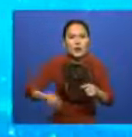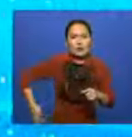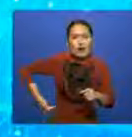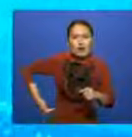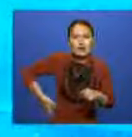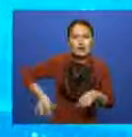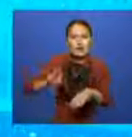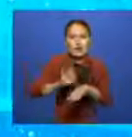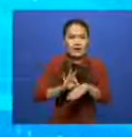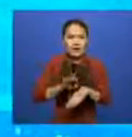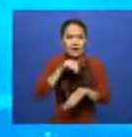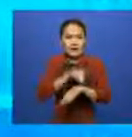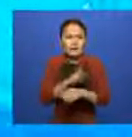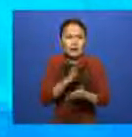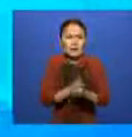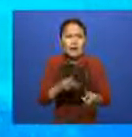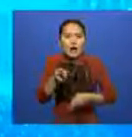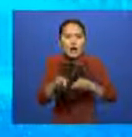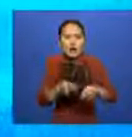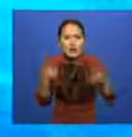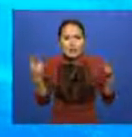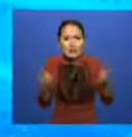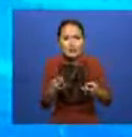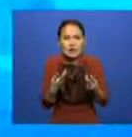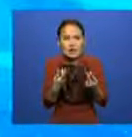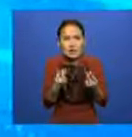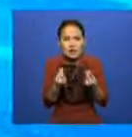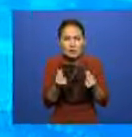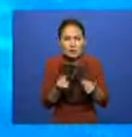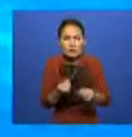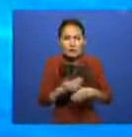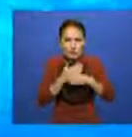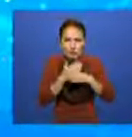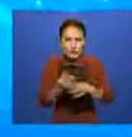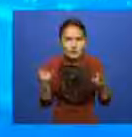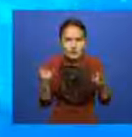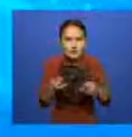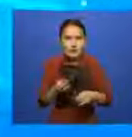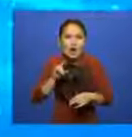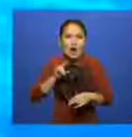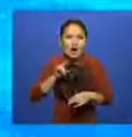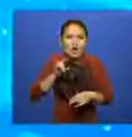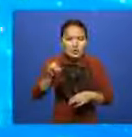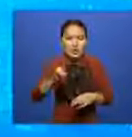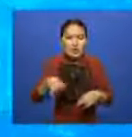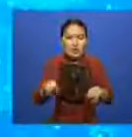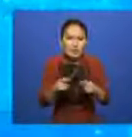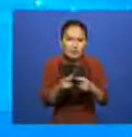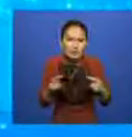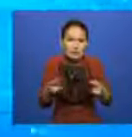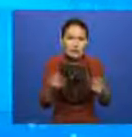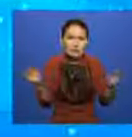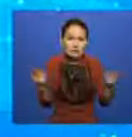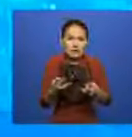жетіспеушілігі дертіне шалдыққан. Операция қажетті қаражатты дом ерікті мерімдік қоғам төлейді. Тек ұшақ пен жатын орынға керек ақша жетпей